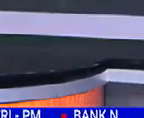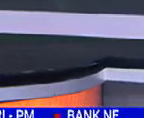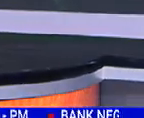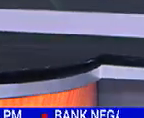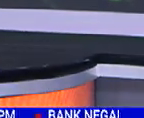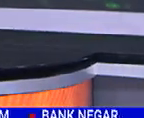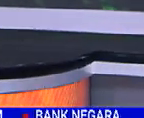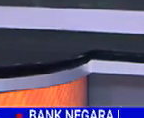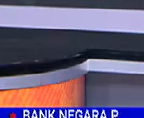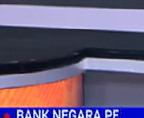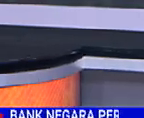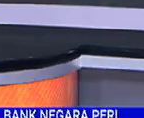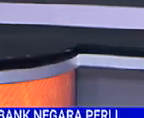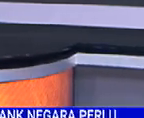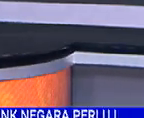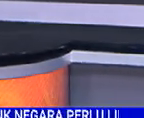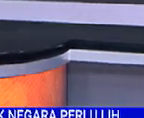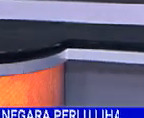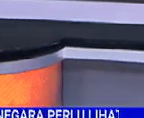Assalamualaikum dan salam hormat